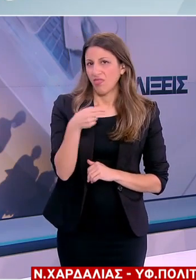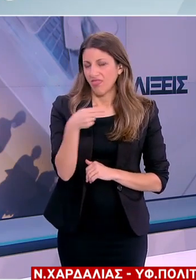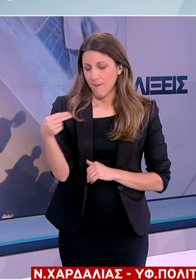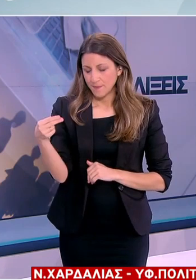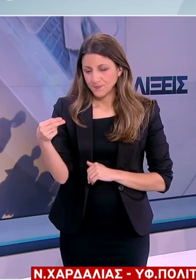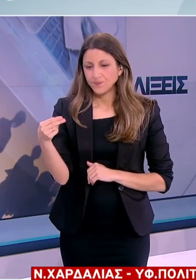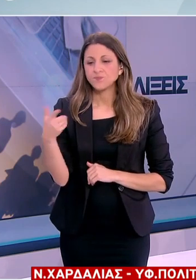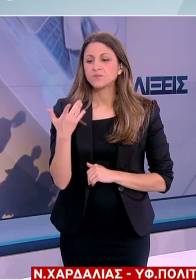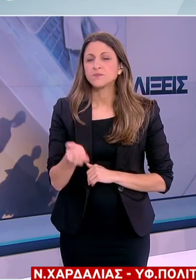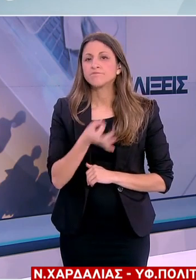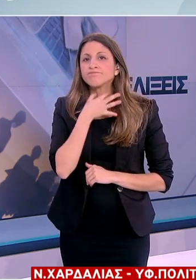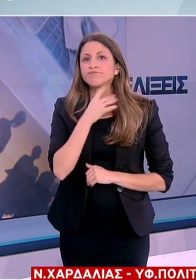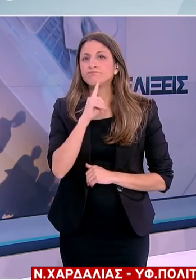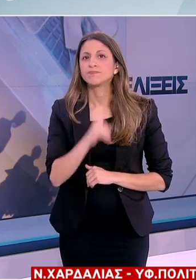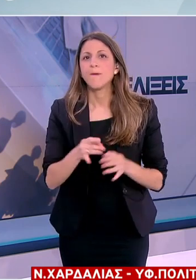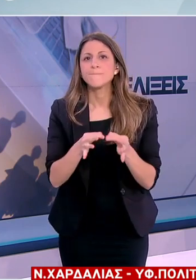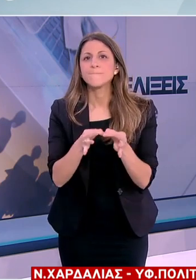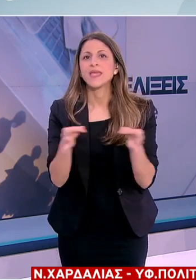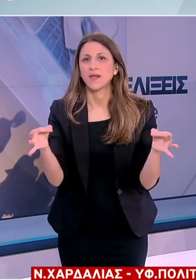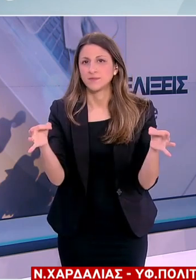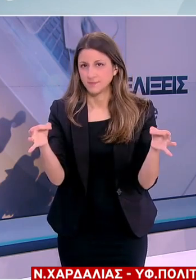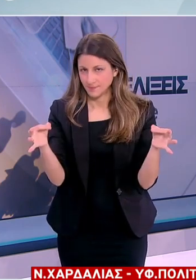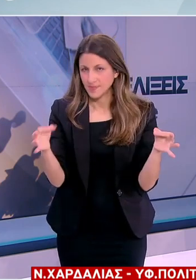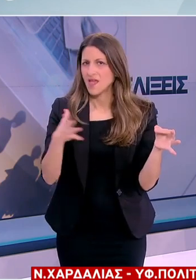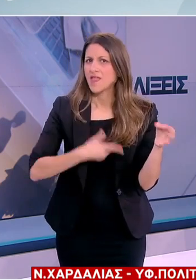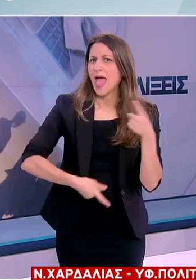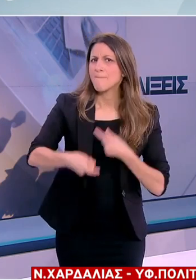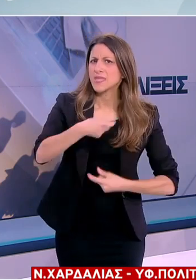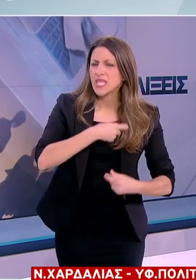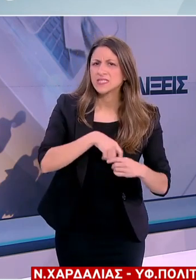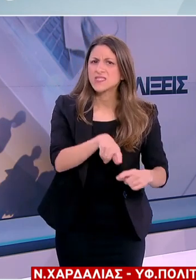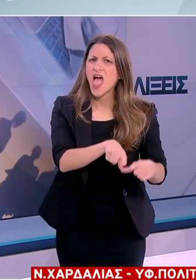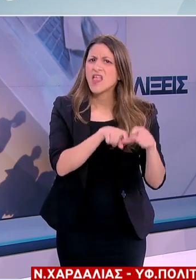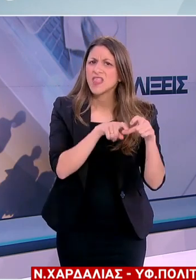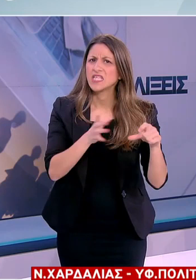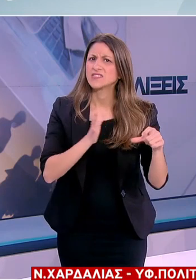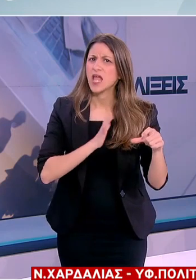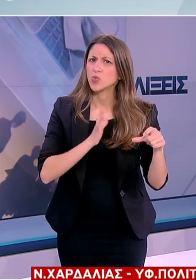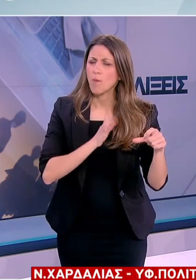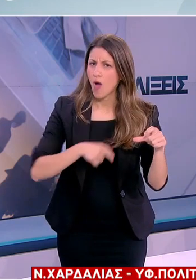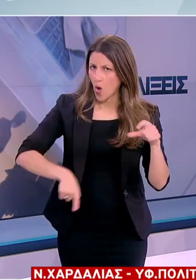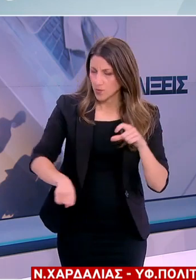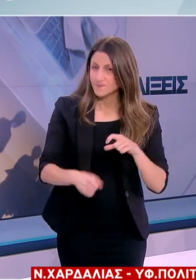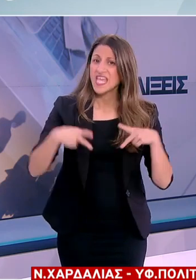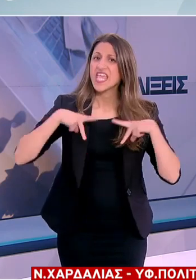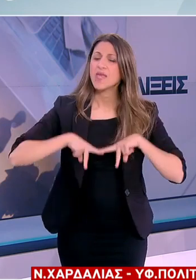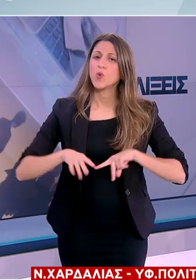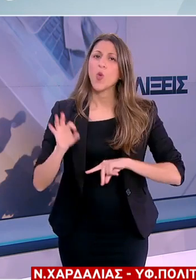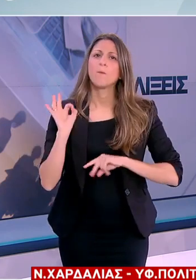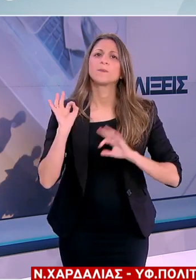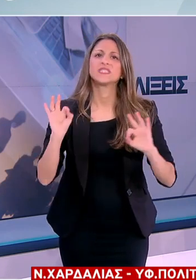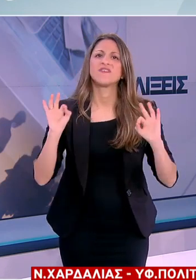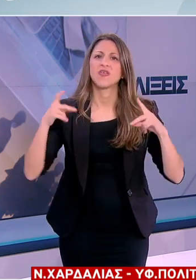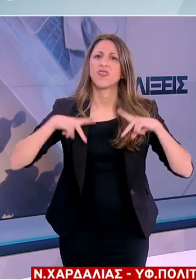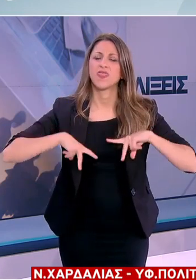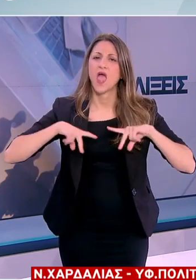σκοπό τη βελτιστοποίηση της παροχής υπηρεσιών προς τις επιχειρήσεις αλλά και τους πολίτες από μακριά, το Υπουργείο Ψηφιακής Διακυβέρνησης